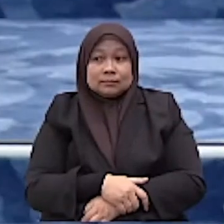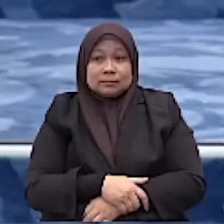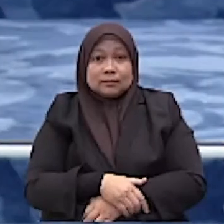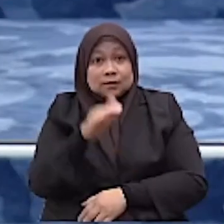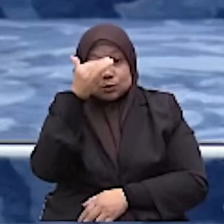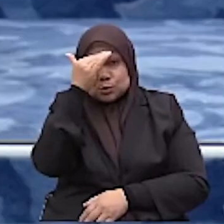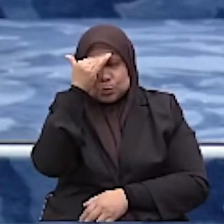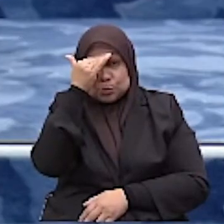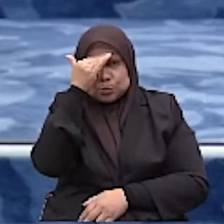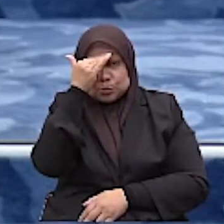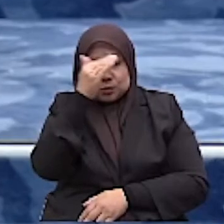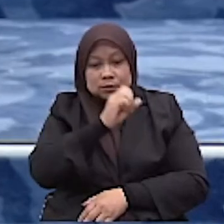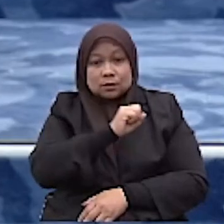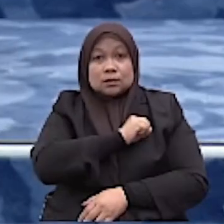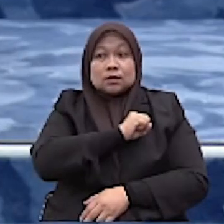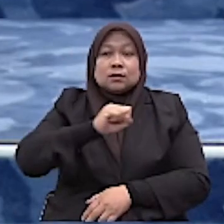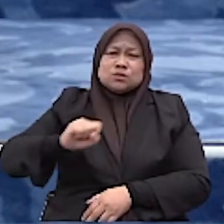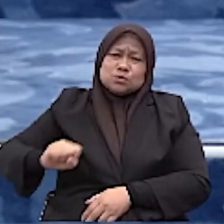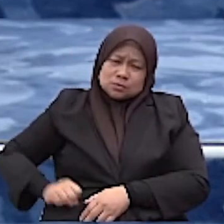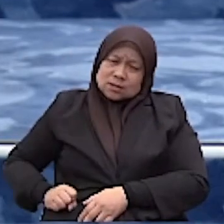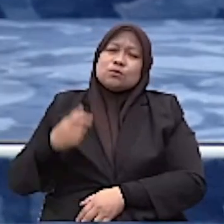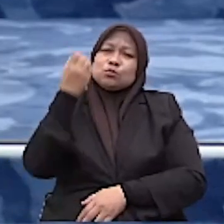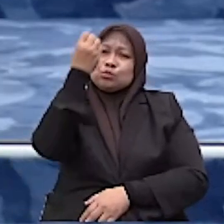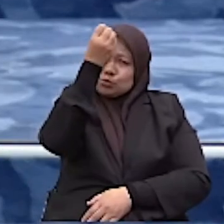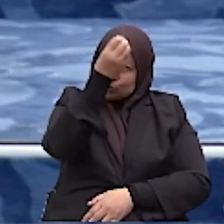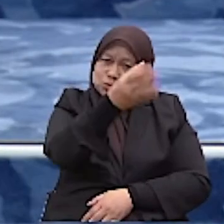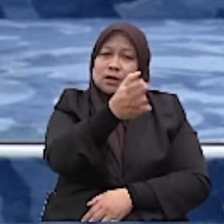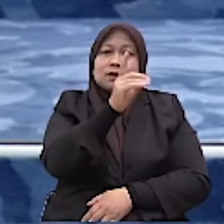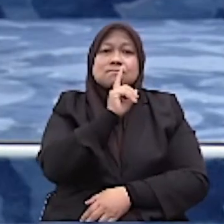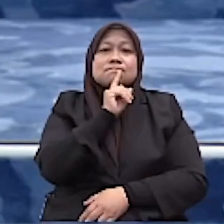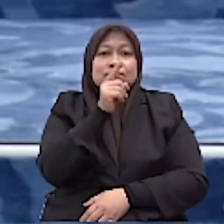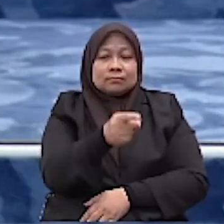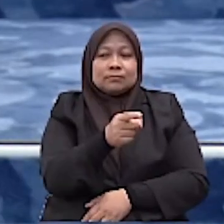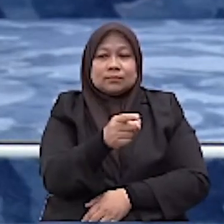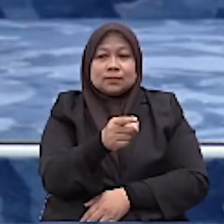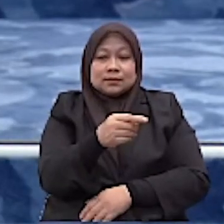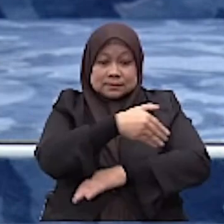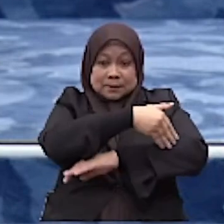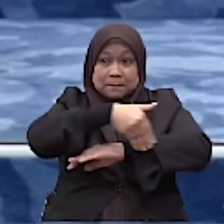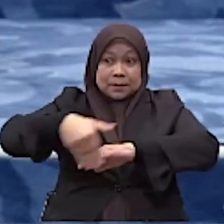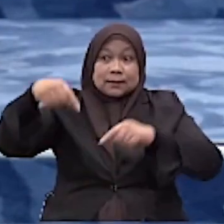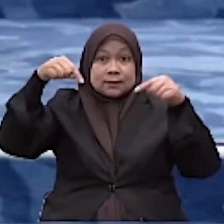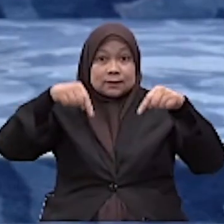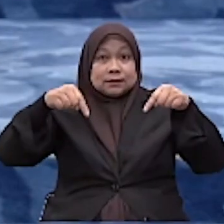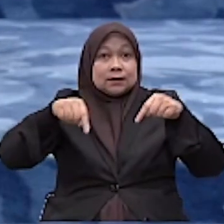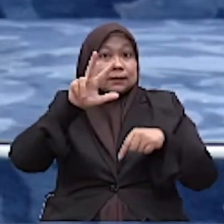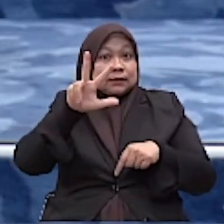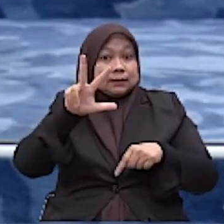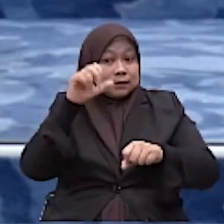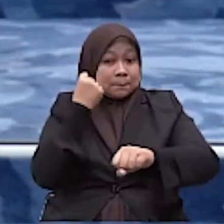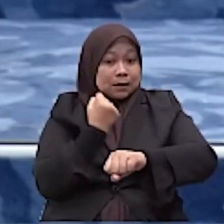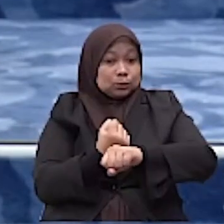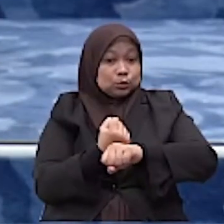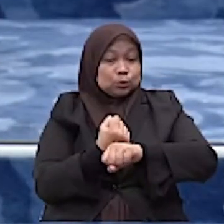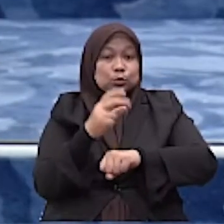Joho tungku Sultan telah dimaklum bahwa ini sepadan ini tiga batu